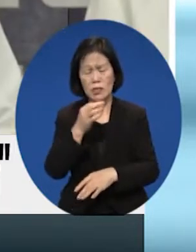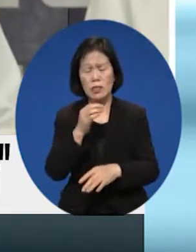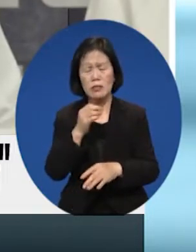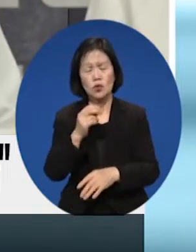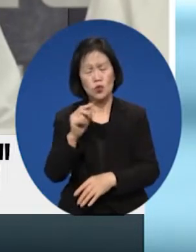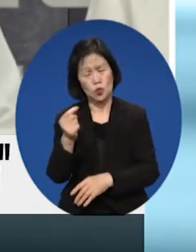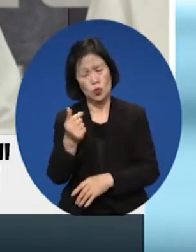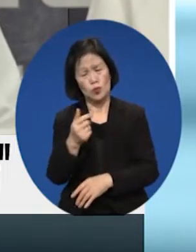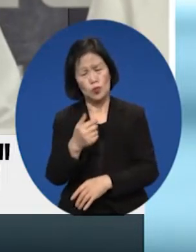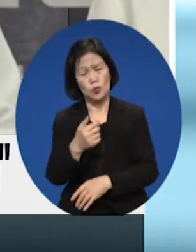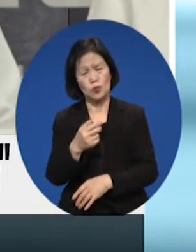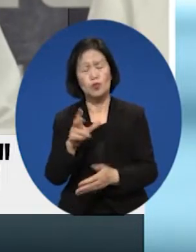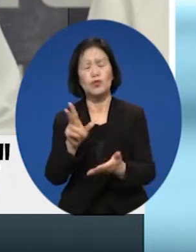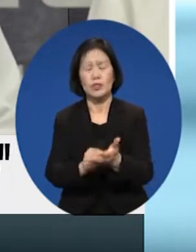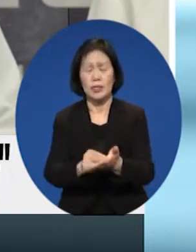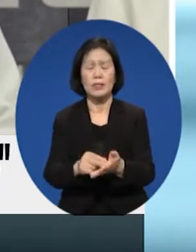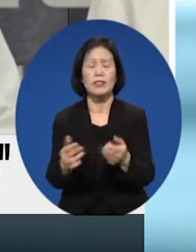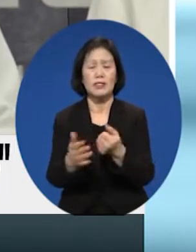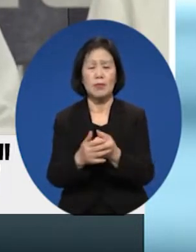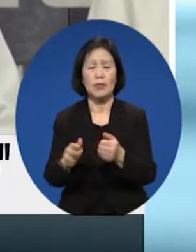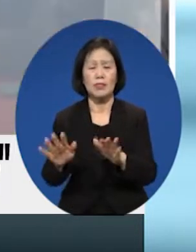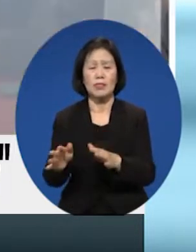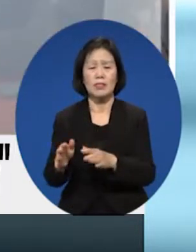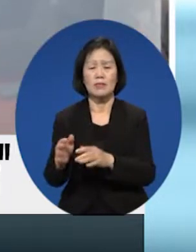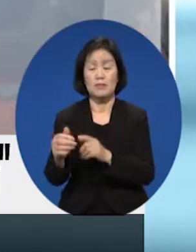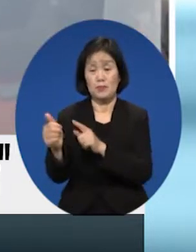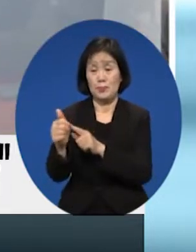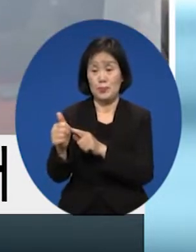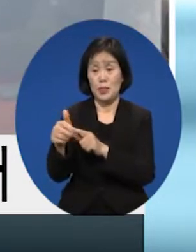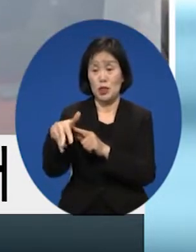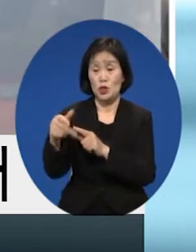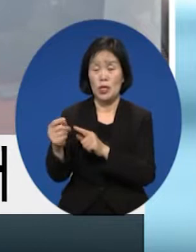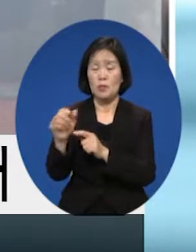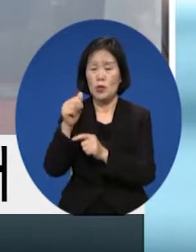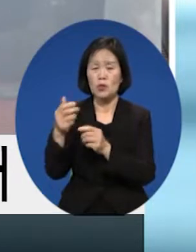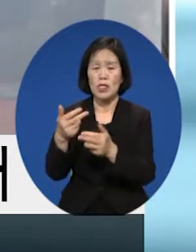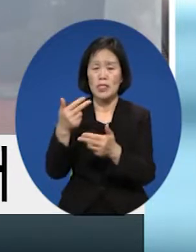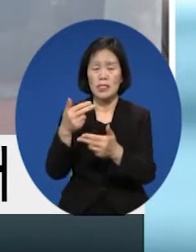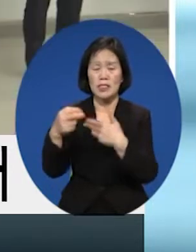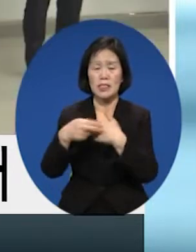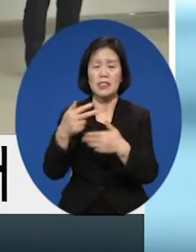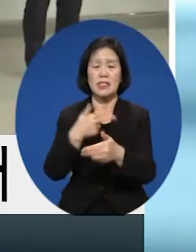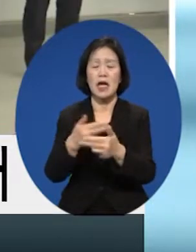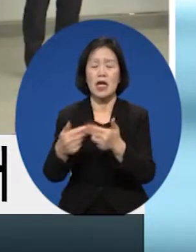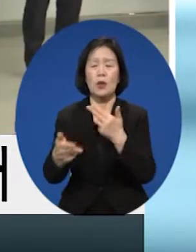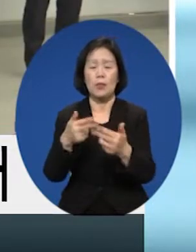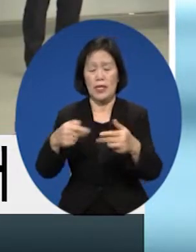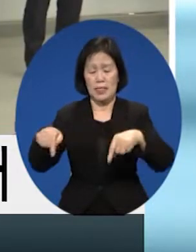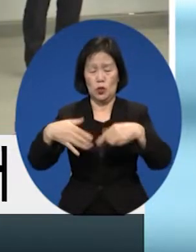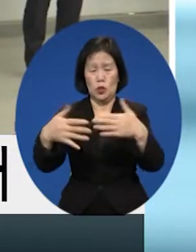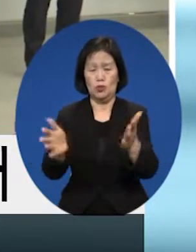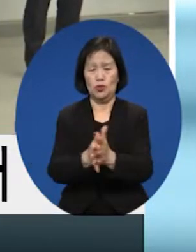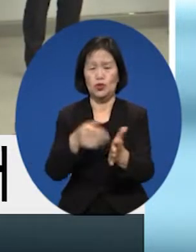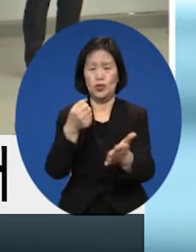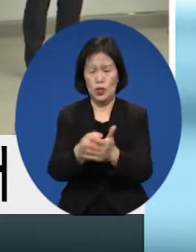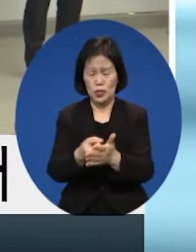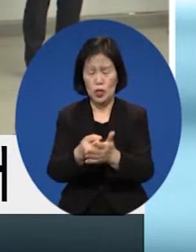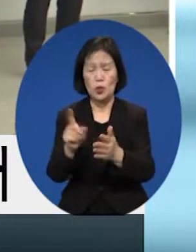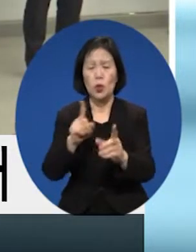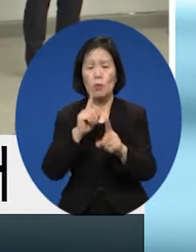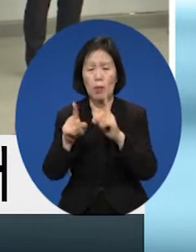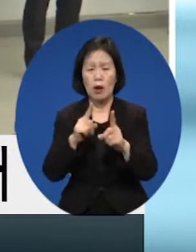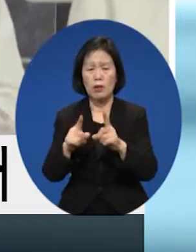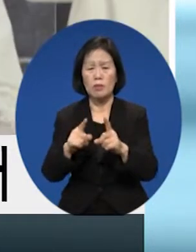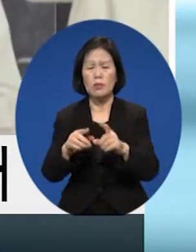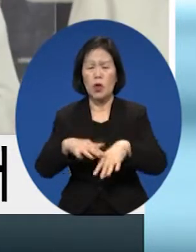근데 지금 그 최진영 변호사님은 그런 그 의협의 그 이른바 지도부가 내리는 그런 결정이라든가 발언들이